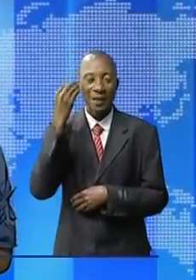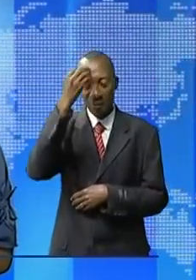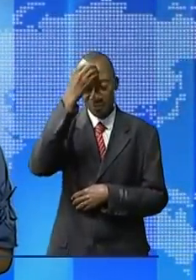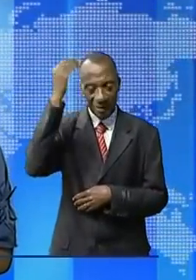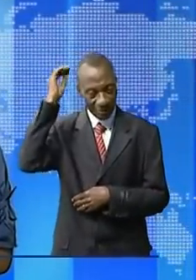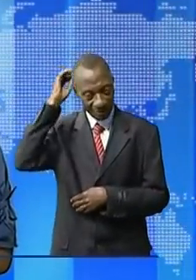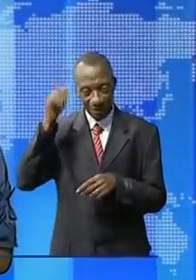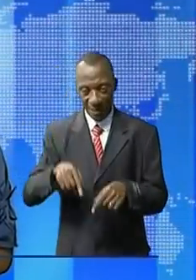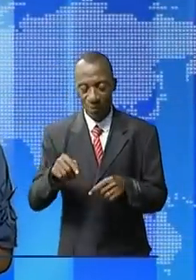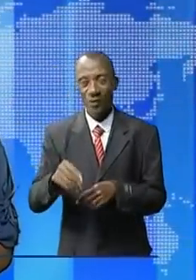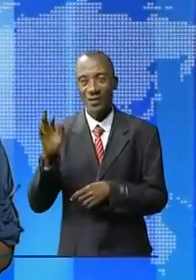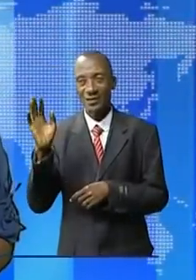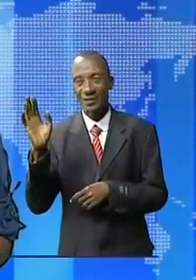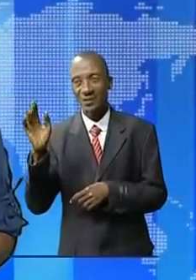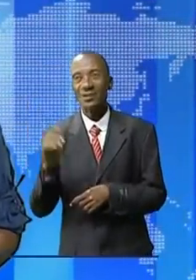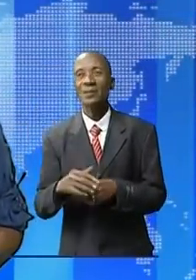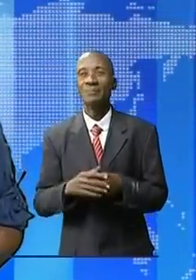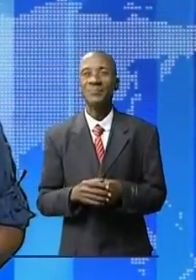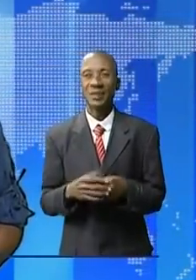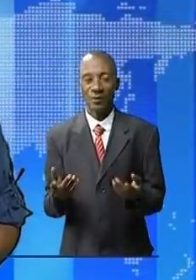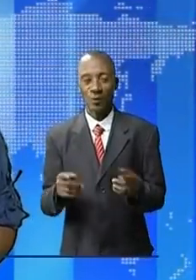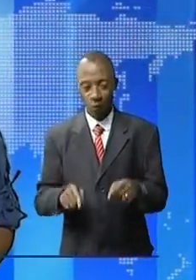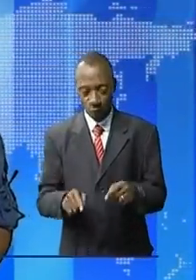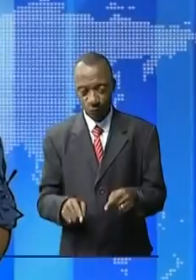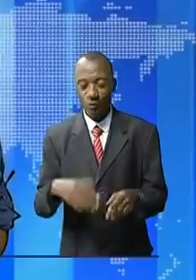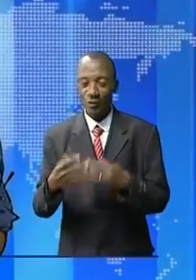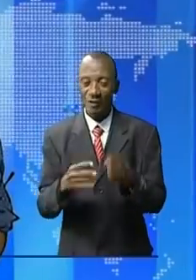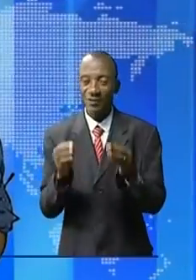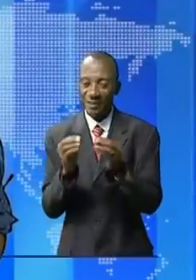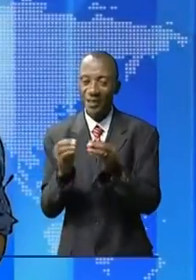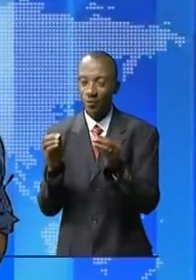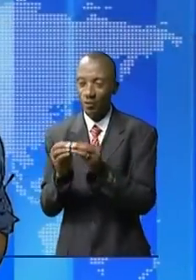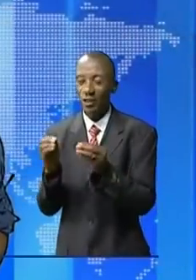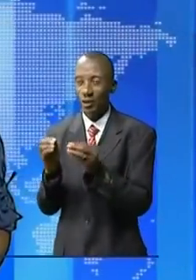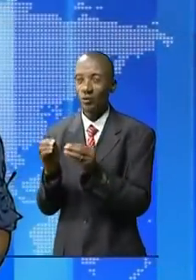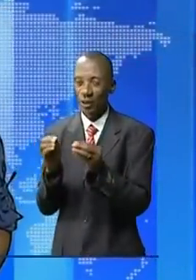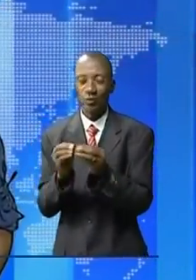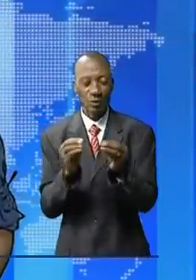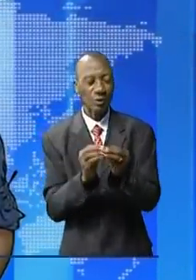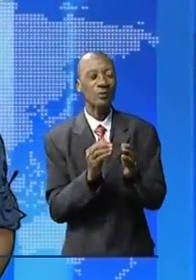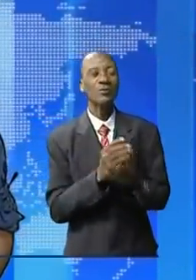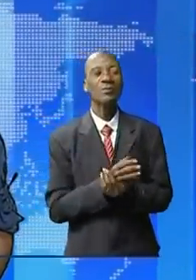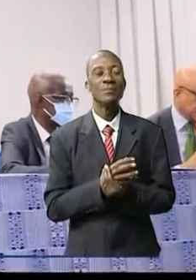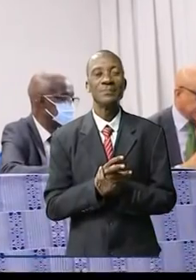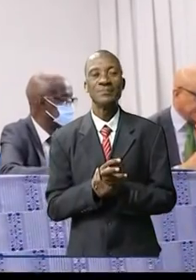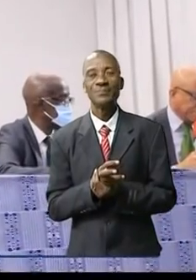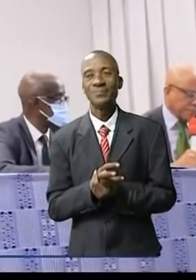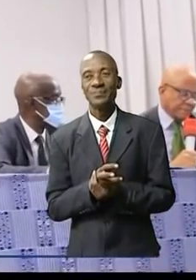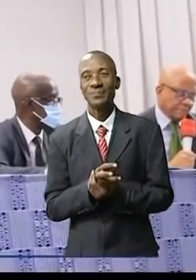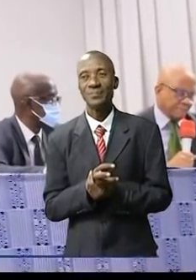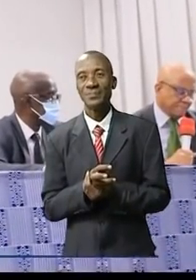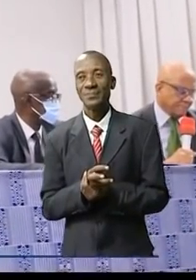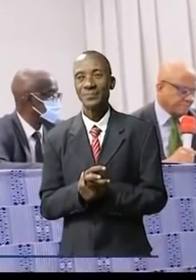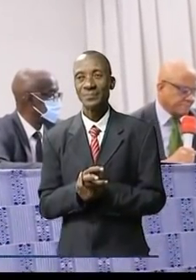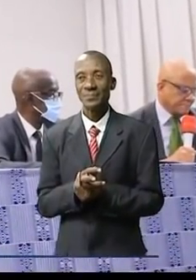liées à cette célébration ont été déployées ce matin. Notre confrère Ramazan Imulanda nous en parle dans ce reportage. Des droits, c'est le